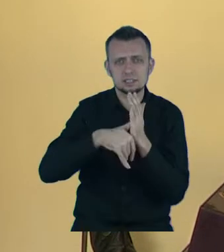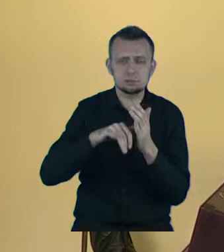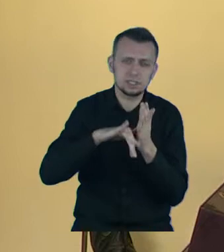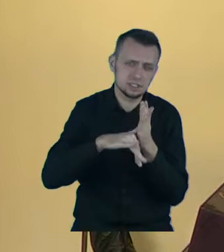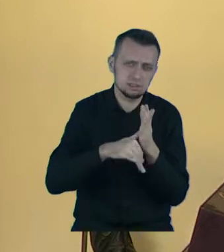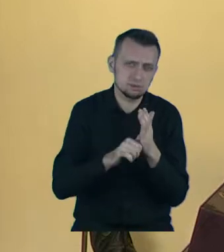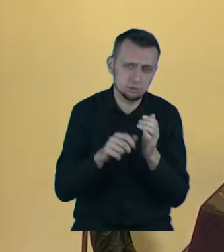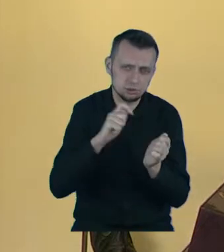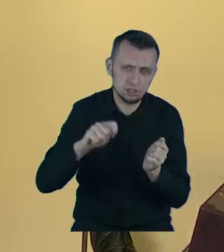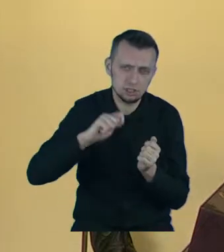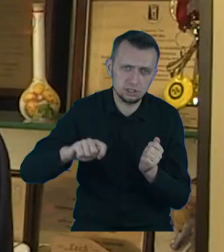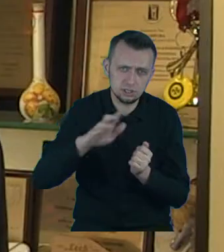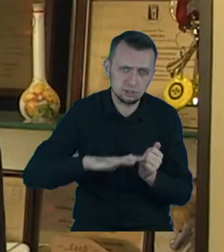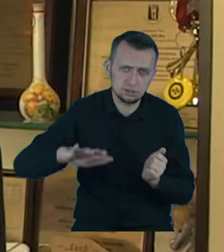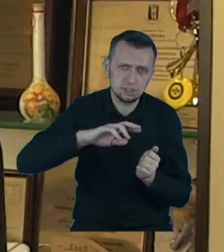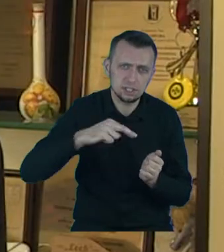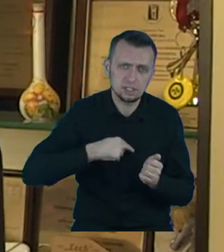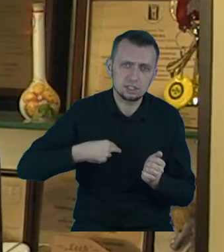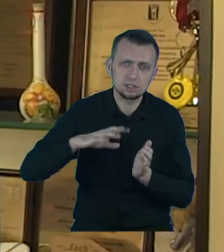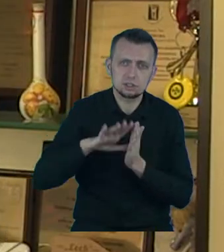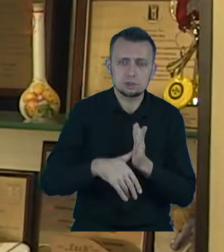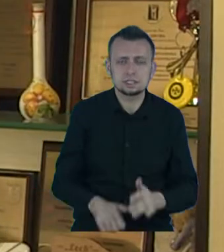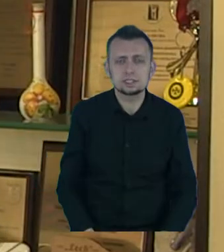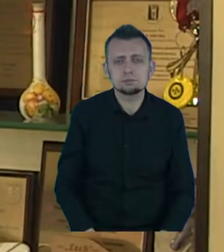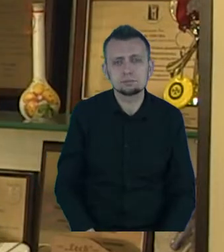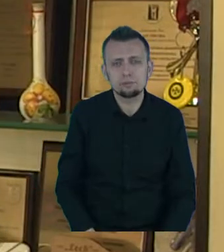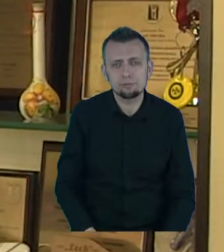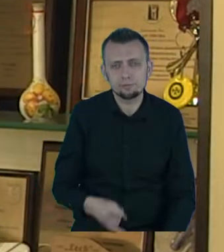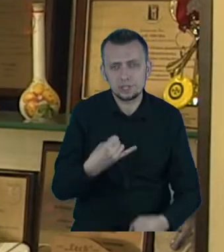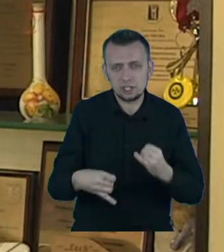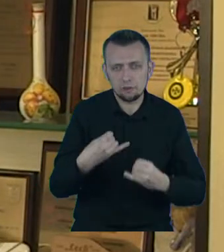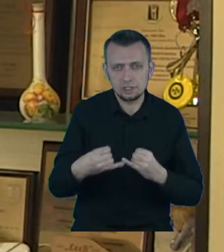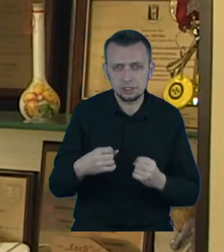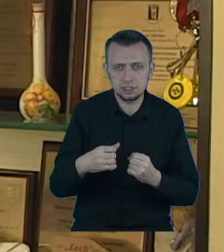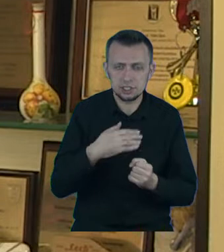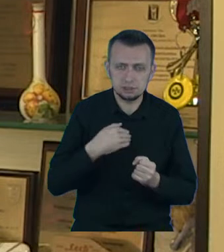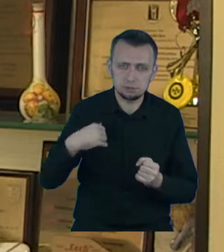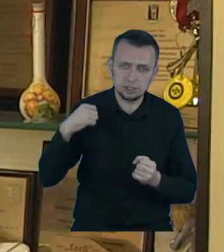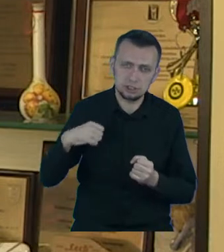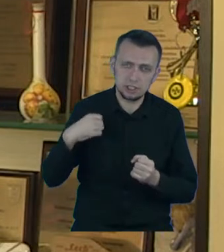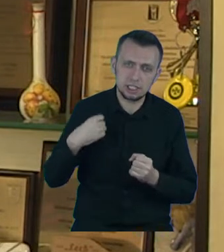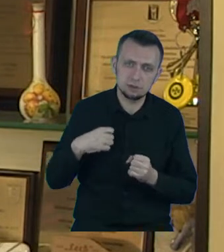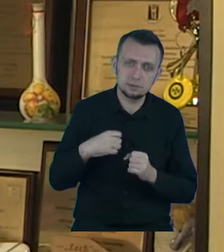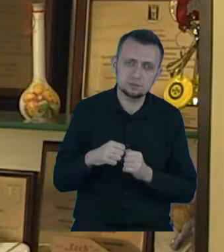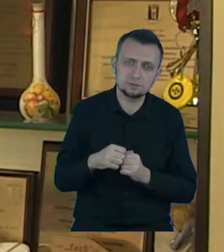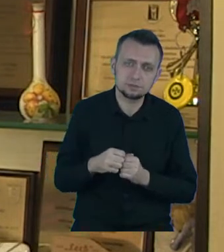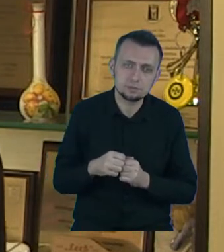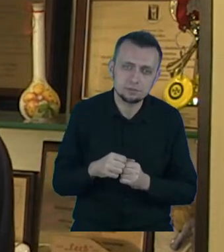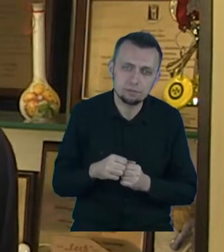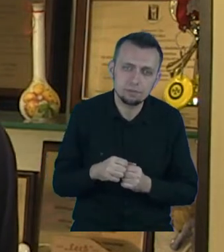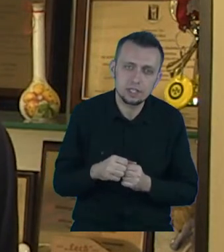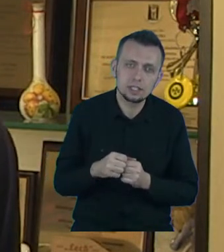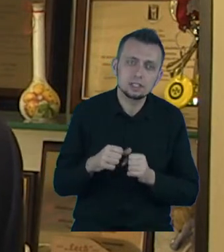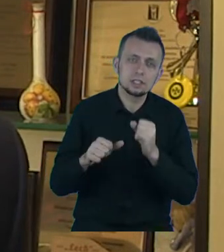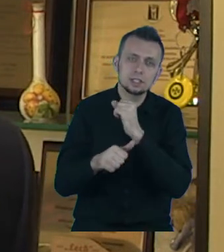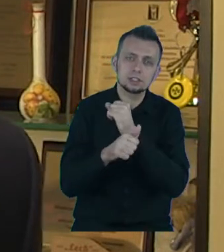naszego miasta i 5 okolicznych gmin. Jeżeli my oczekujemy w tej chwili na te 6 autobusów elektrycznych, a 2 autobusy już, te, które